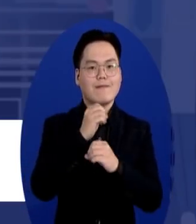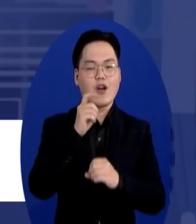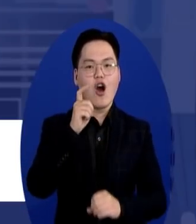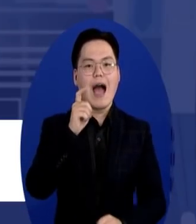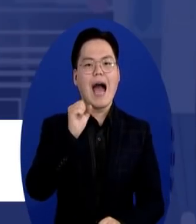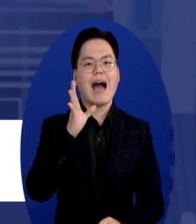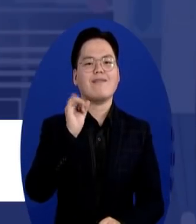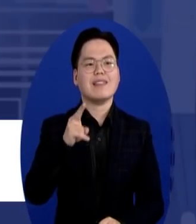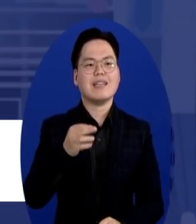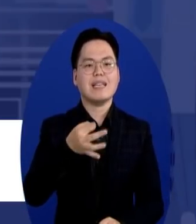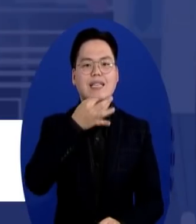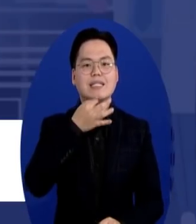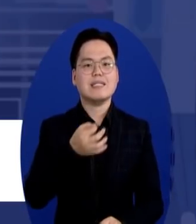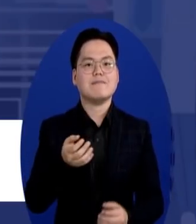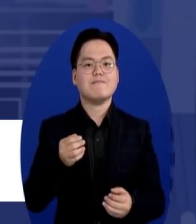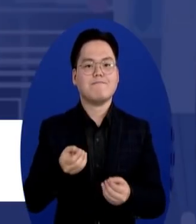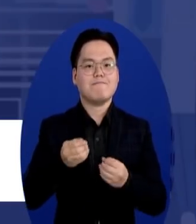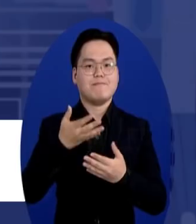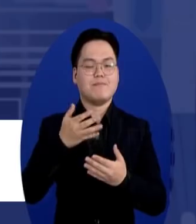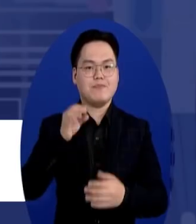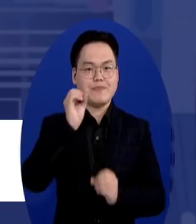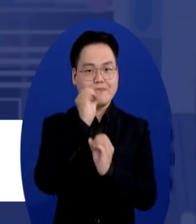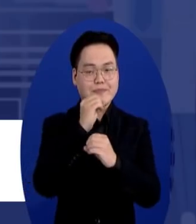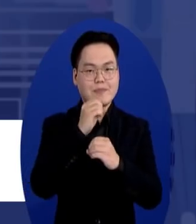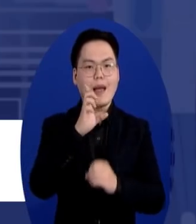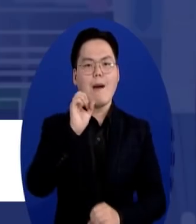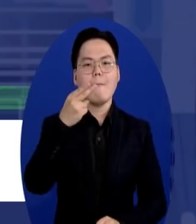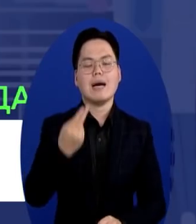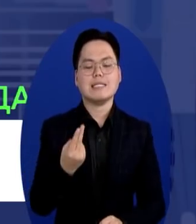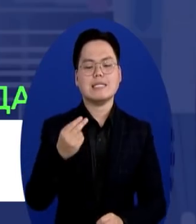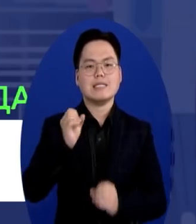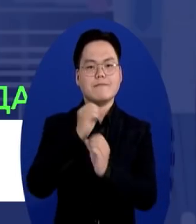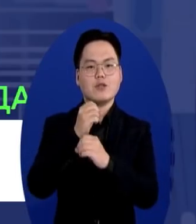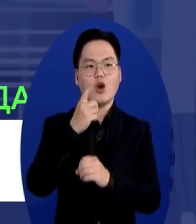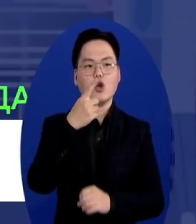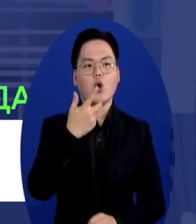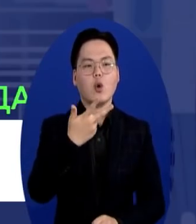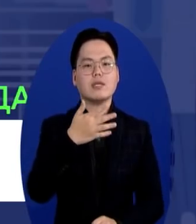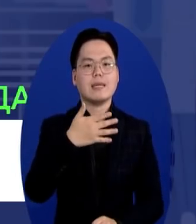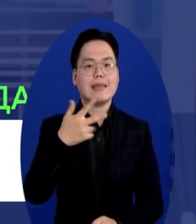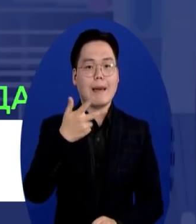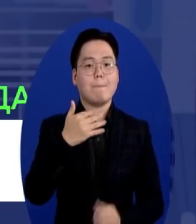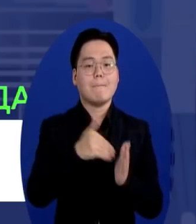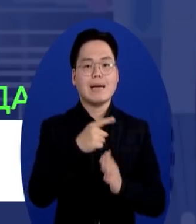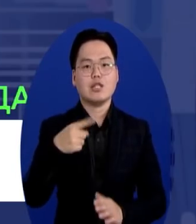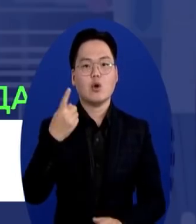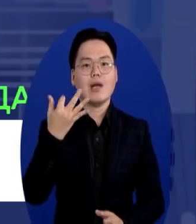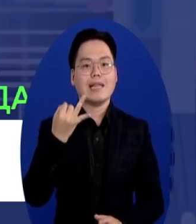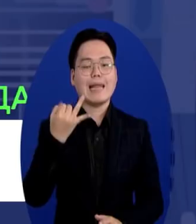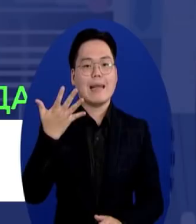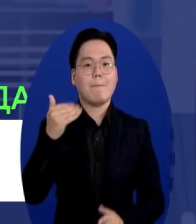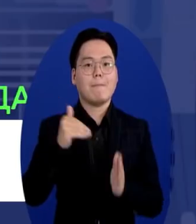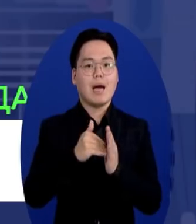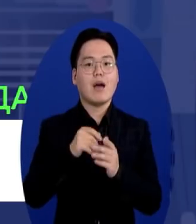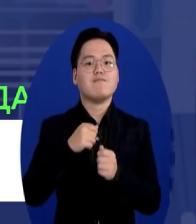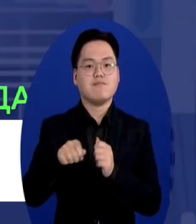илрүүлгийн 7 төрлийн шинжилгээ хийлгэнэ. Багц шинжилгээнд 135,000 төгрөгөөс 175,000 төгрөгийн үнэтэй, үүнийг эрүүл мэндийн даатгалын